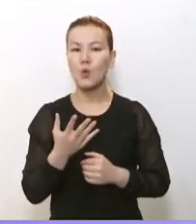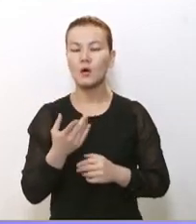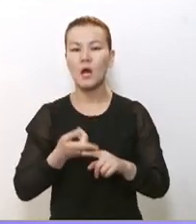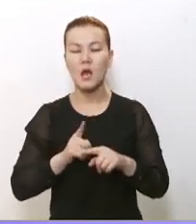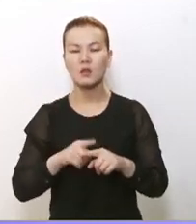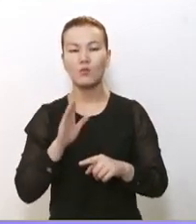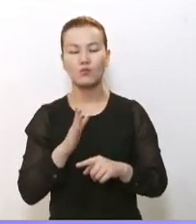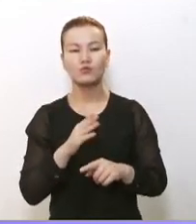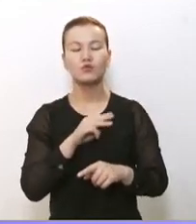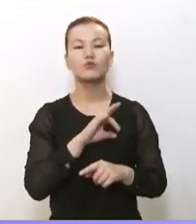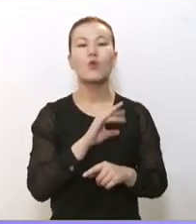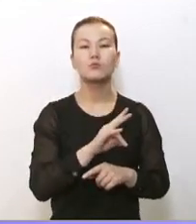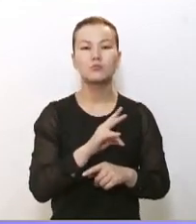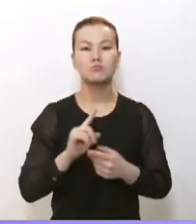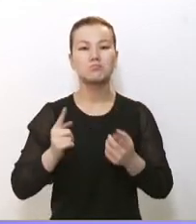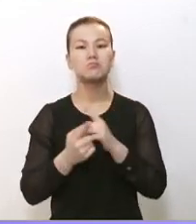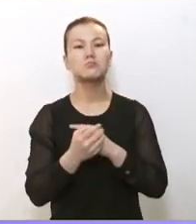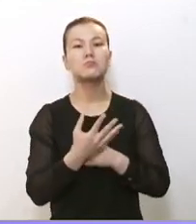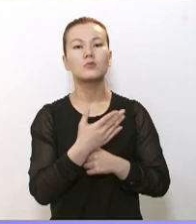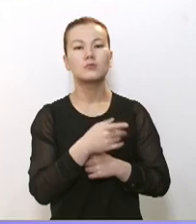Сколько это тонн?